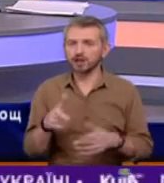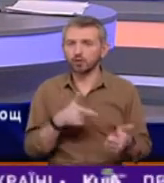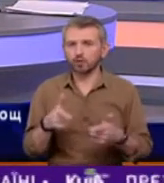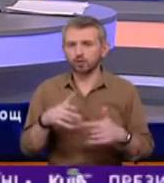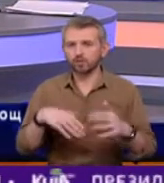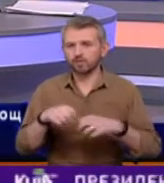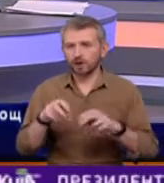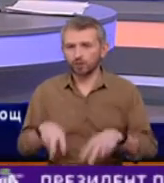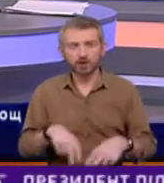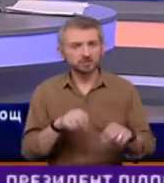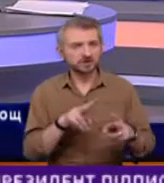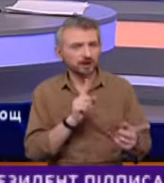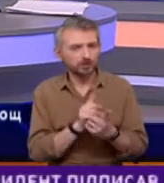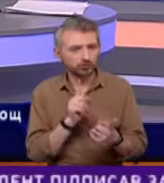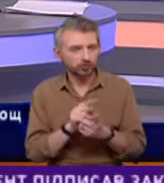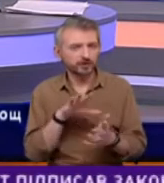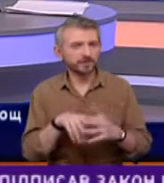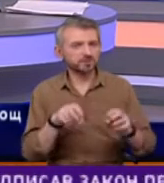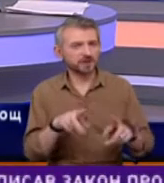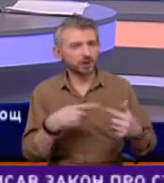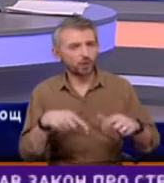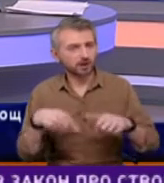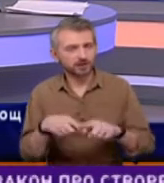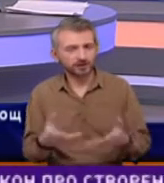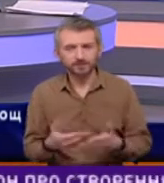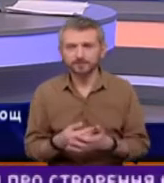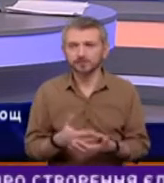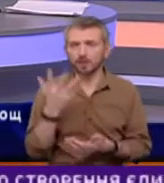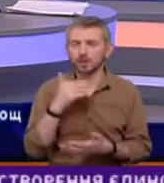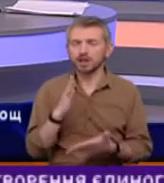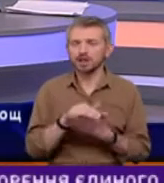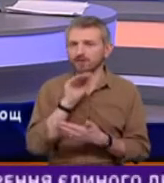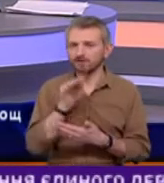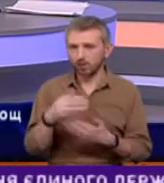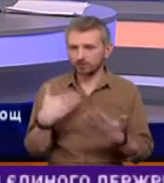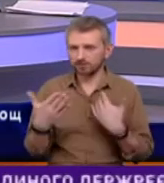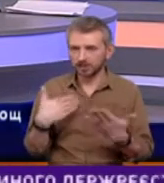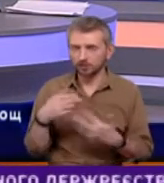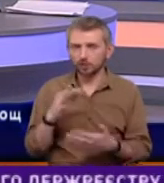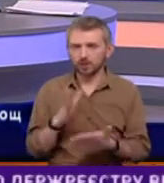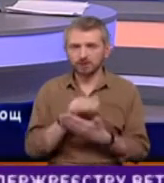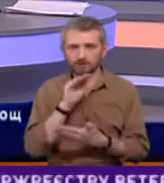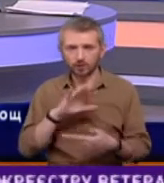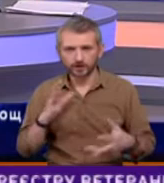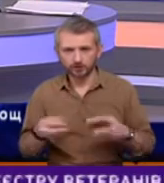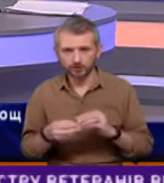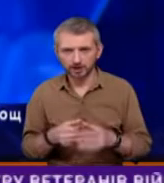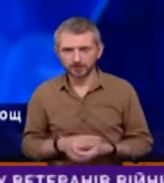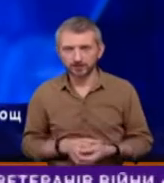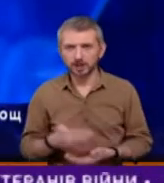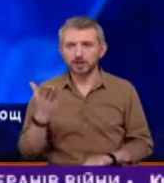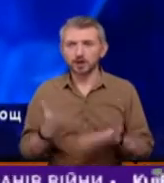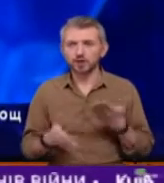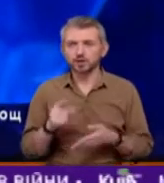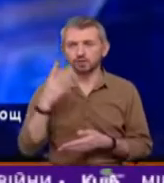спеціальні зустрічі в спеціальних органах чи як? Василю, коли є фаховий підхід, то є фаховий результат. Якщо